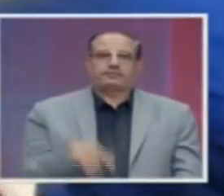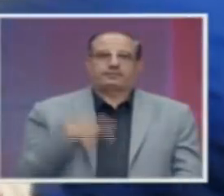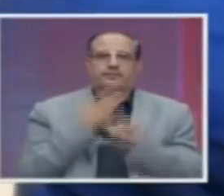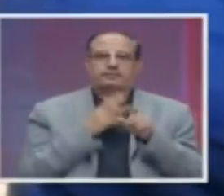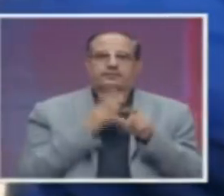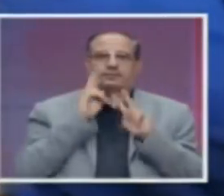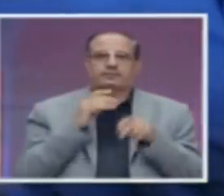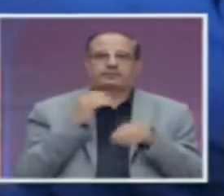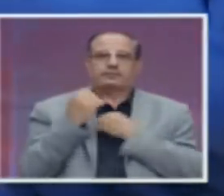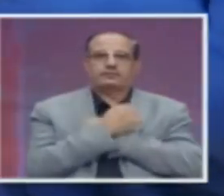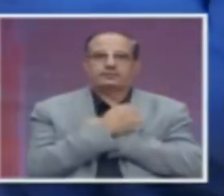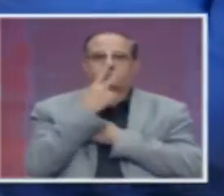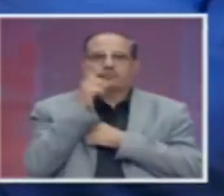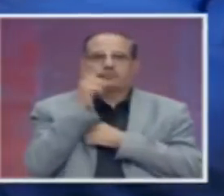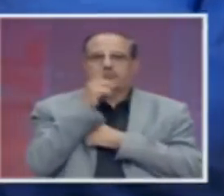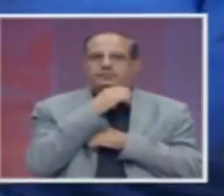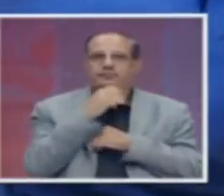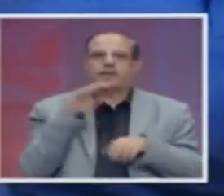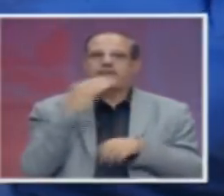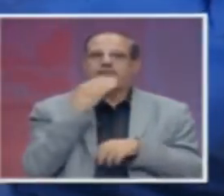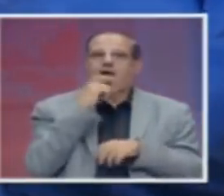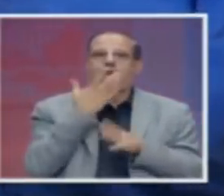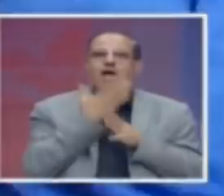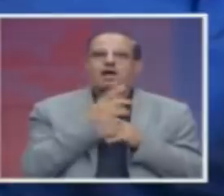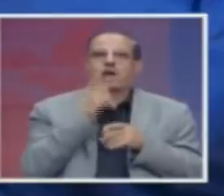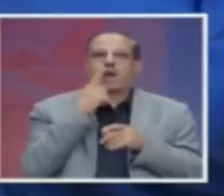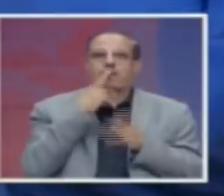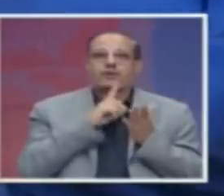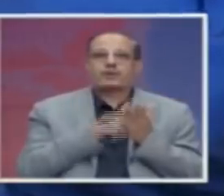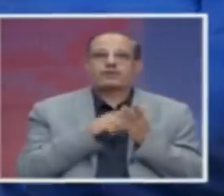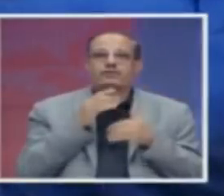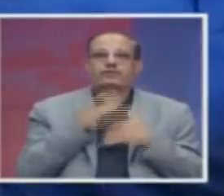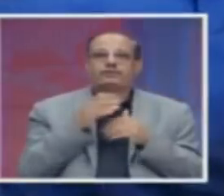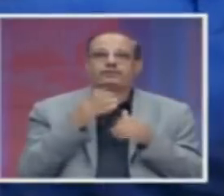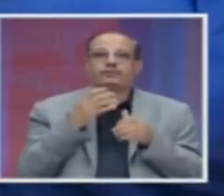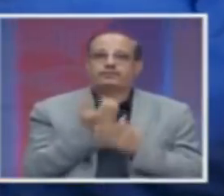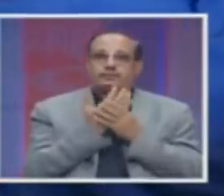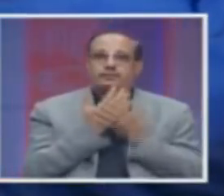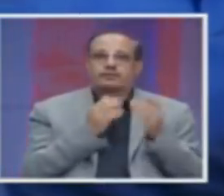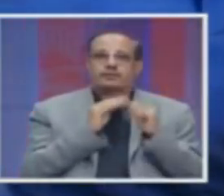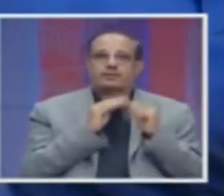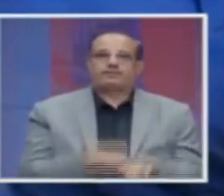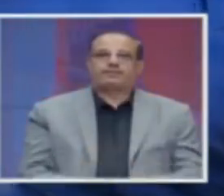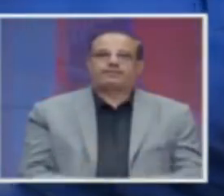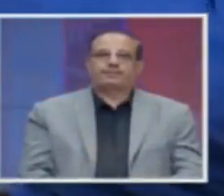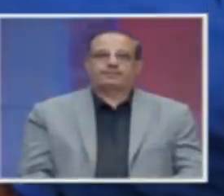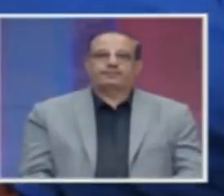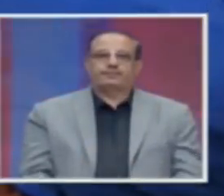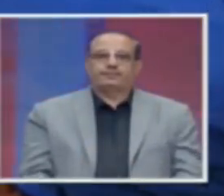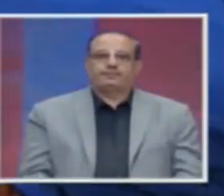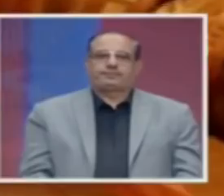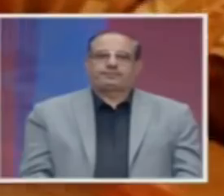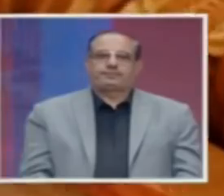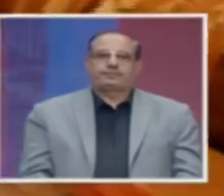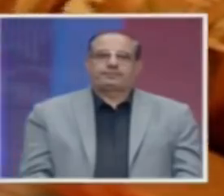رئيس الوزراء يتفقد كشفا أثريا ضخما لمنطقة سقارة، والعنان يؤكد أنه تم بأياد مصرية.